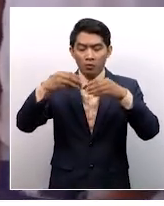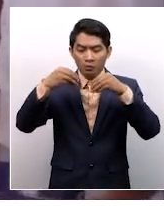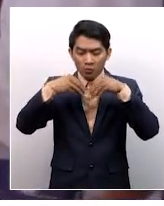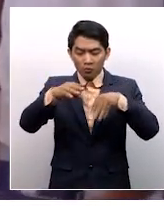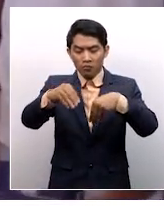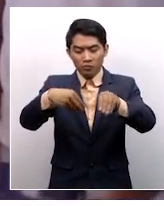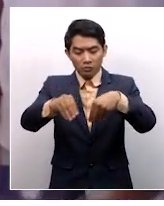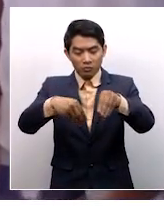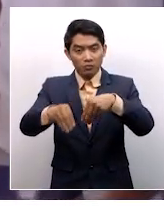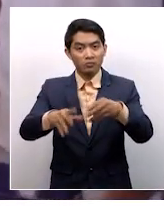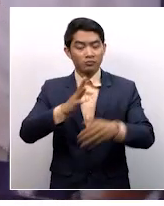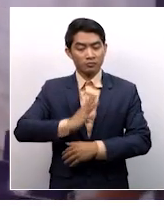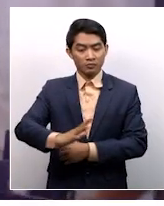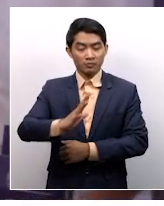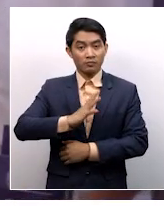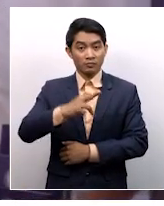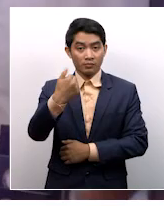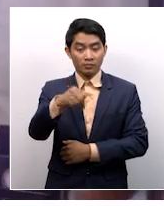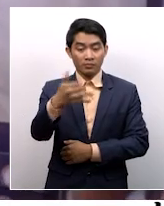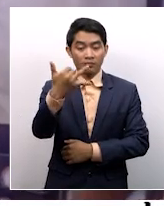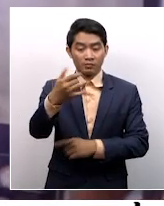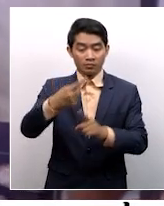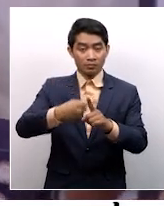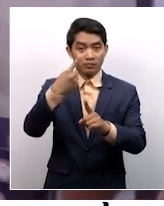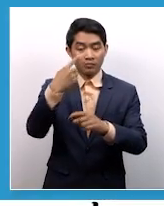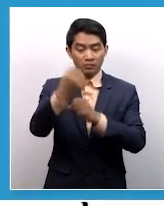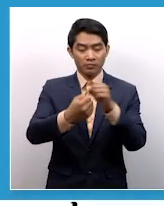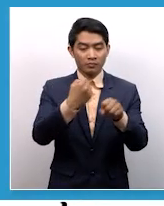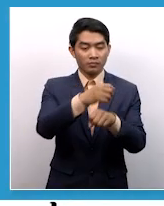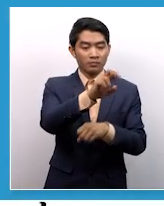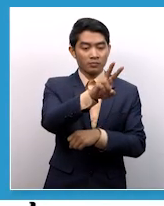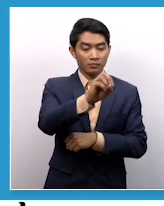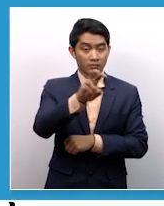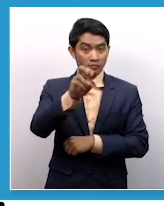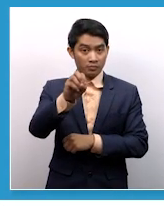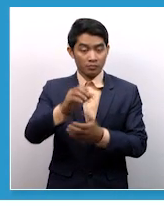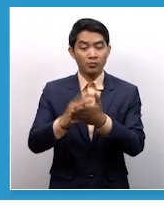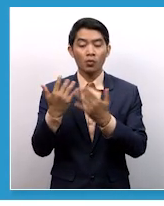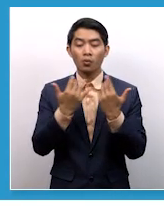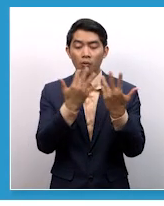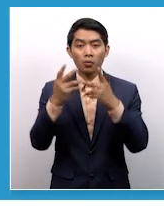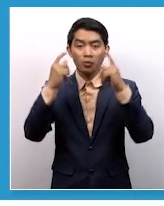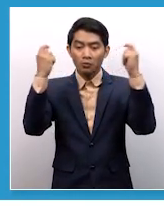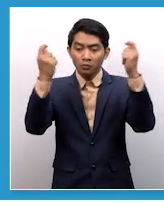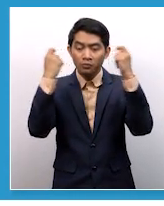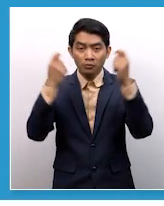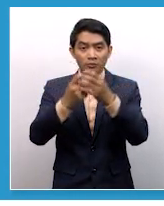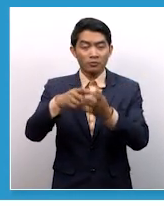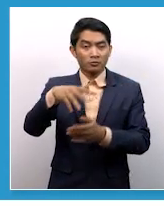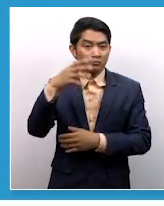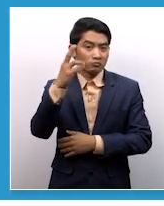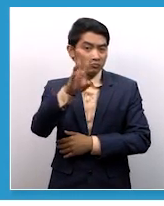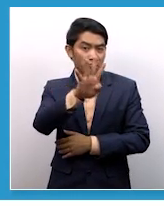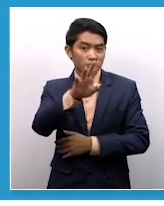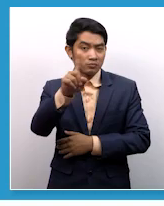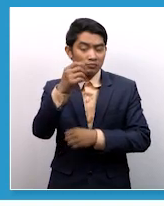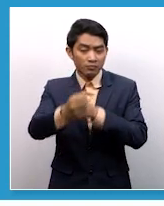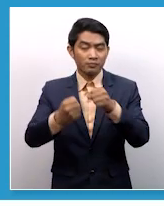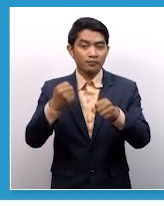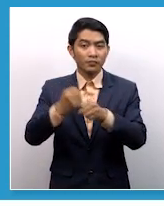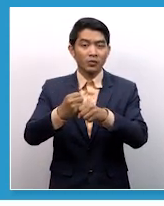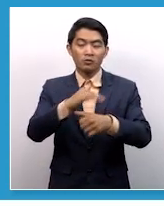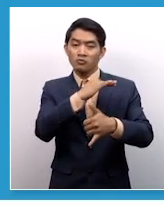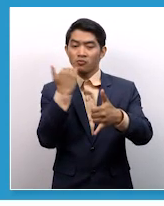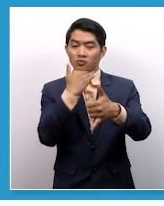លក់ជាផ្លូវការកាលពីថ្ងៃទី7ខែមករាឆ្នាំ2020កន្លងទៅនេះខួប41ឆ្នាំនៃការផ្ដួលរំលំរបបខ្មែរក្រហមថ្ងៃដែ